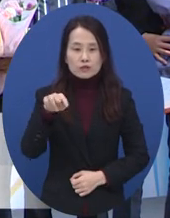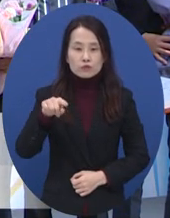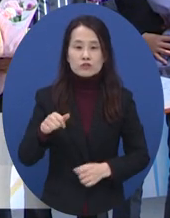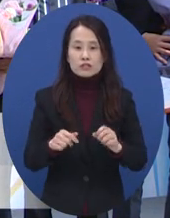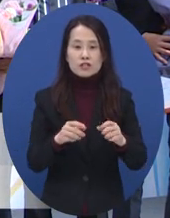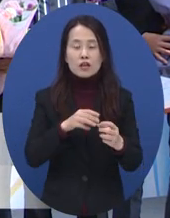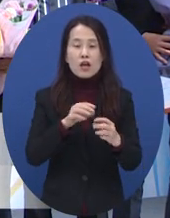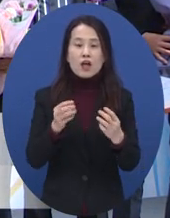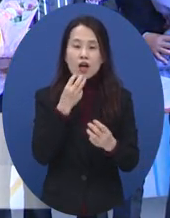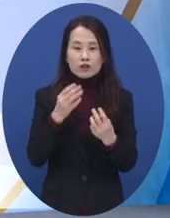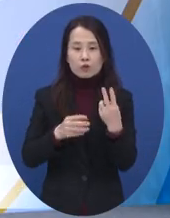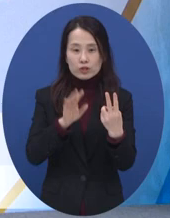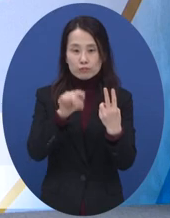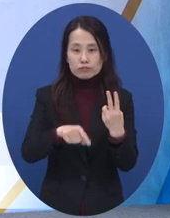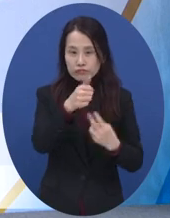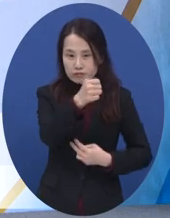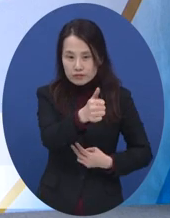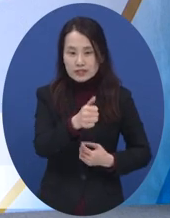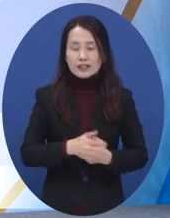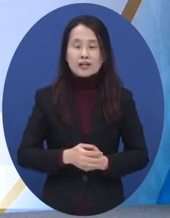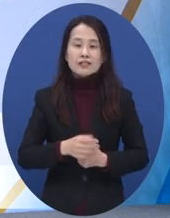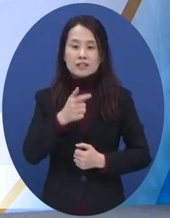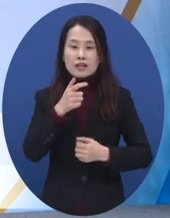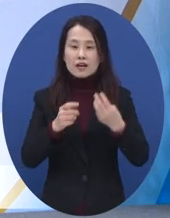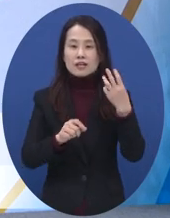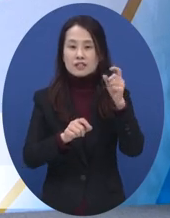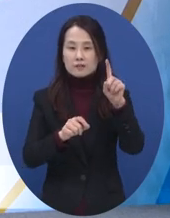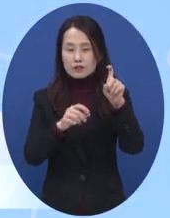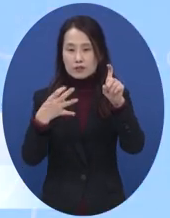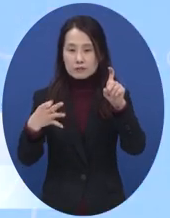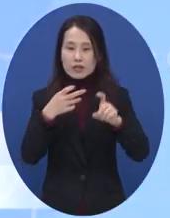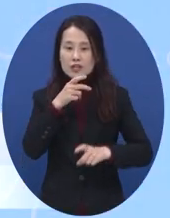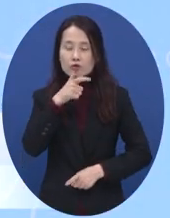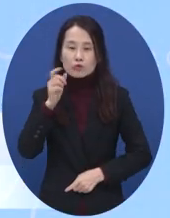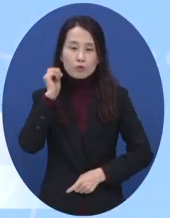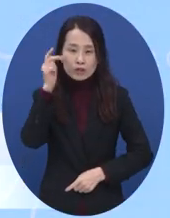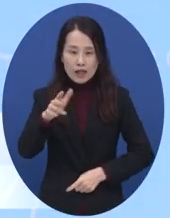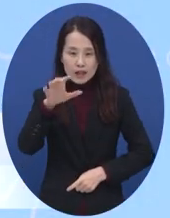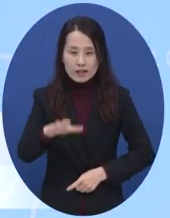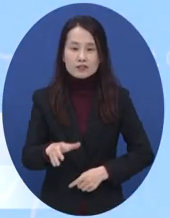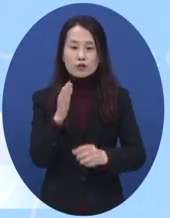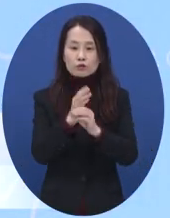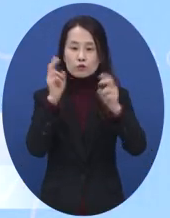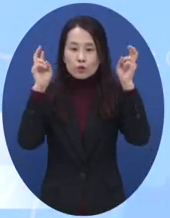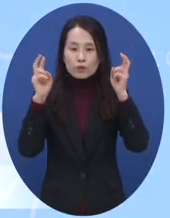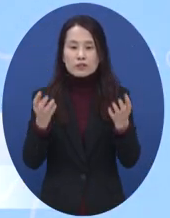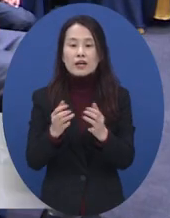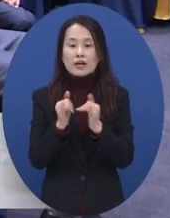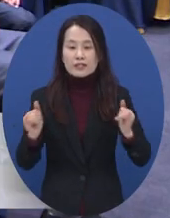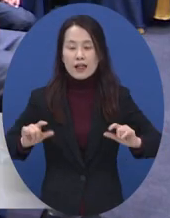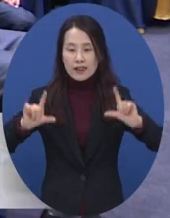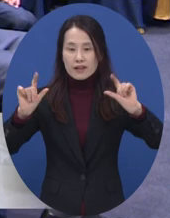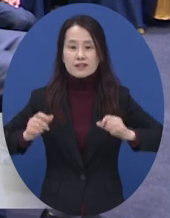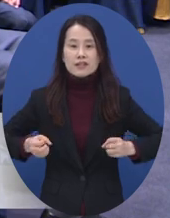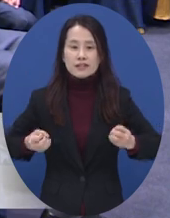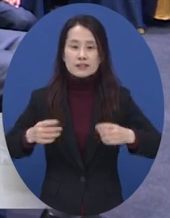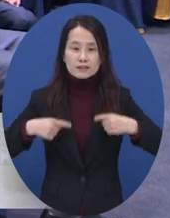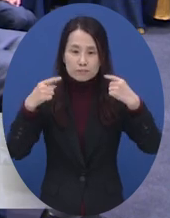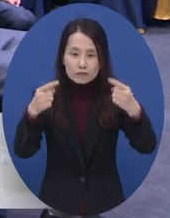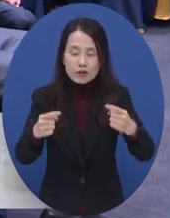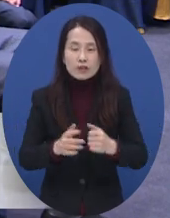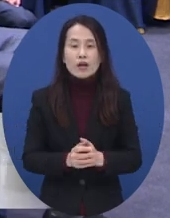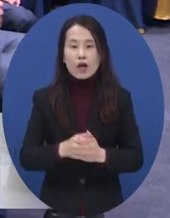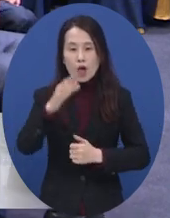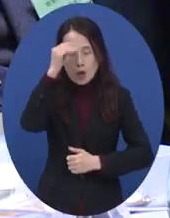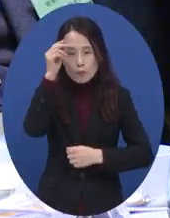행정 이 부지사는 14일 오후 라마다 프라자 수원 호텔에서 열린 2019년 경기 중소기업 인해 날 행사에 참석해 모본 기업